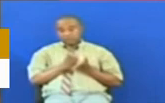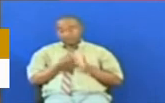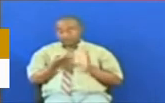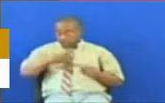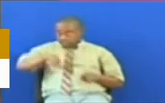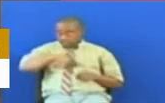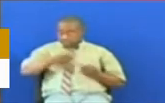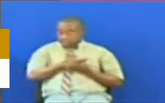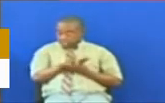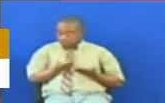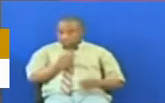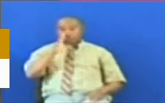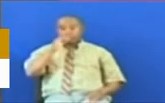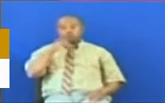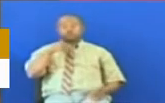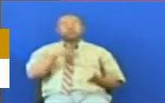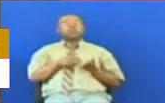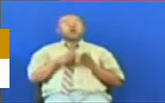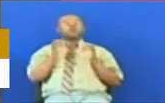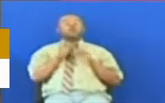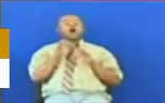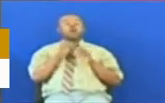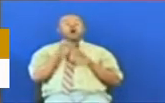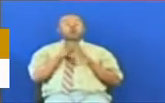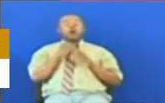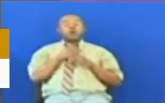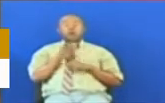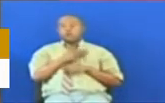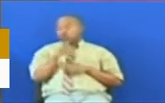maneno baadhi yetu kusimama tukaanza kulalamikia sheria, upande mmoja